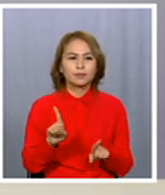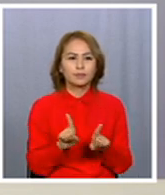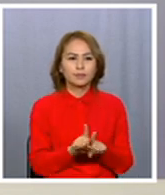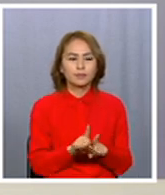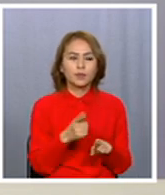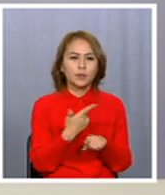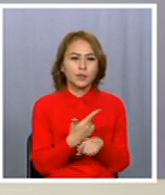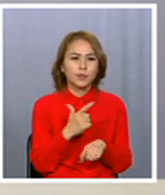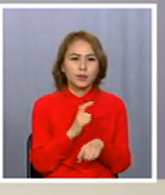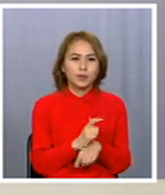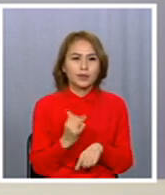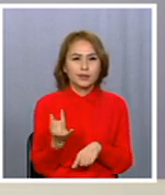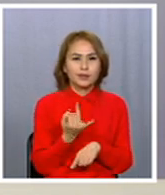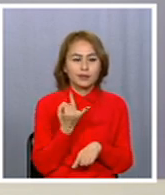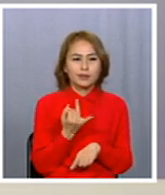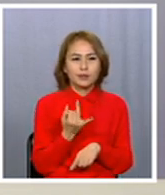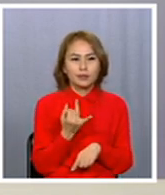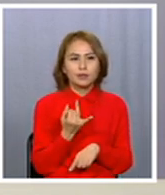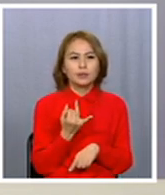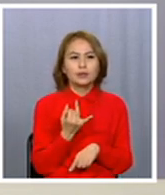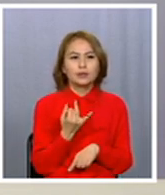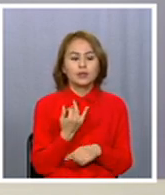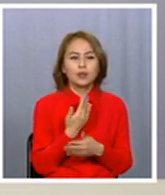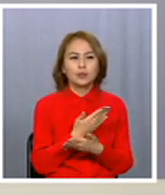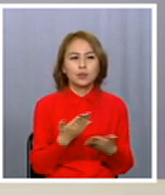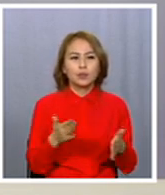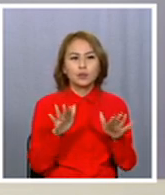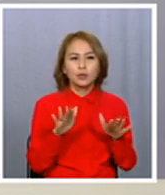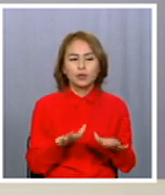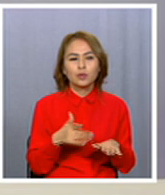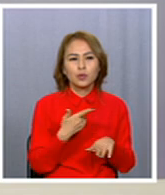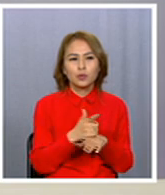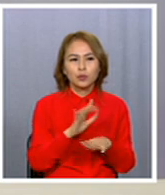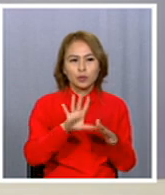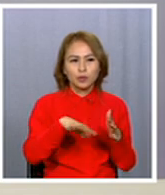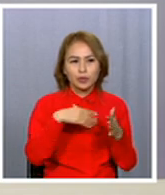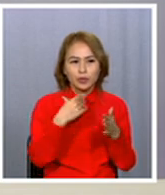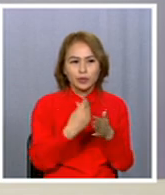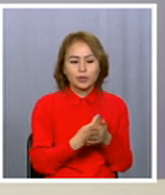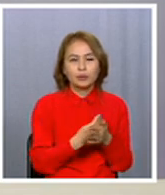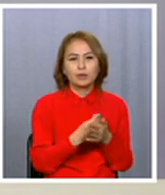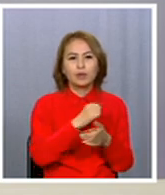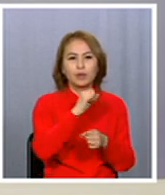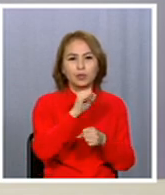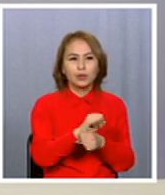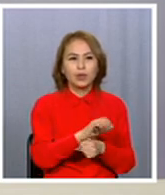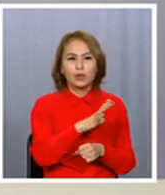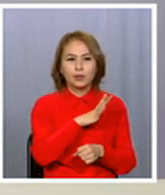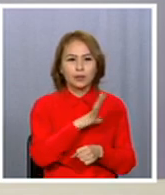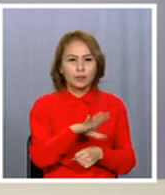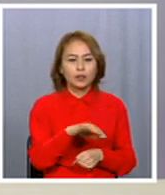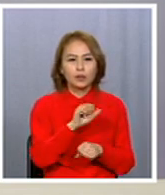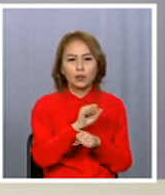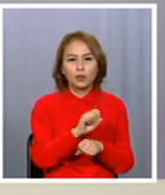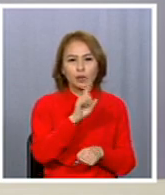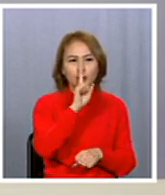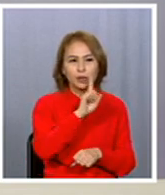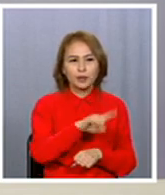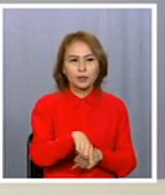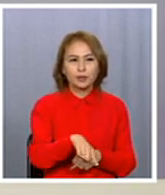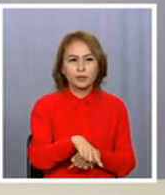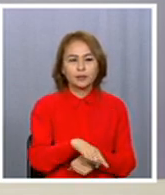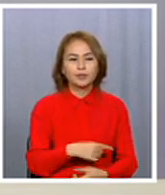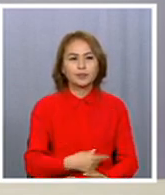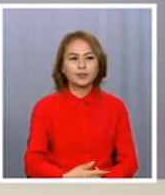өте қызық. Бұл үрдіс осы күнге дейін тоқтаған емес, тоқтамайды да.